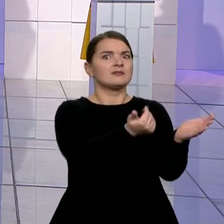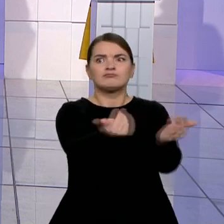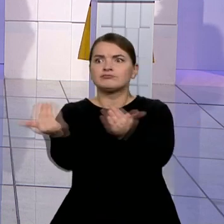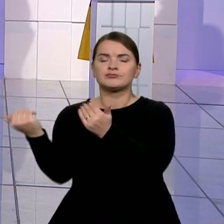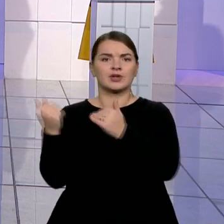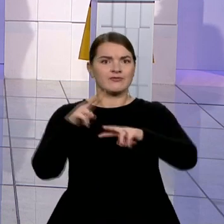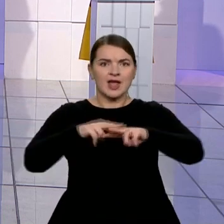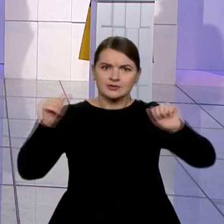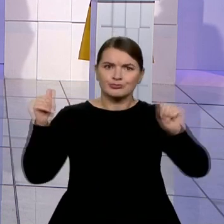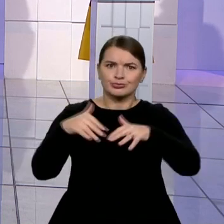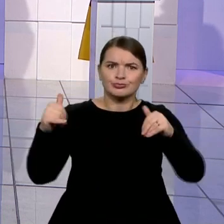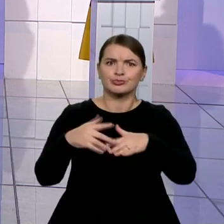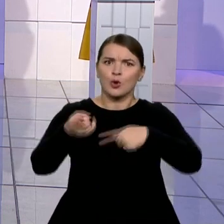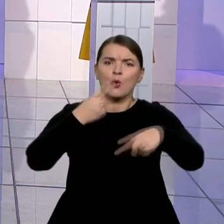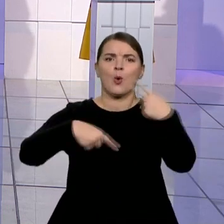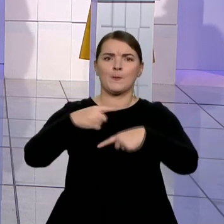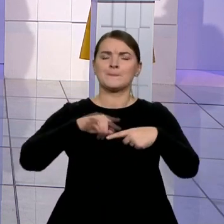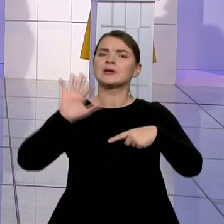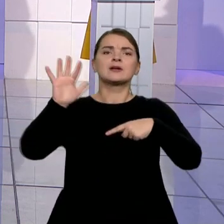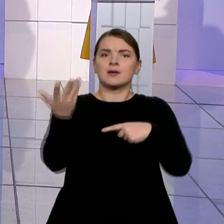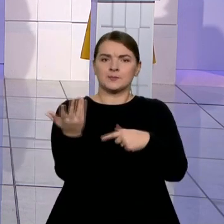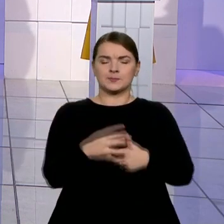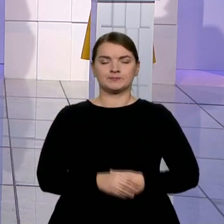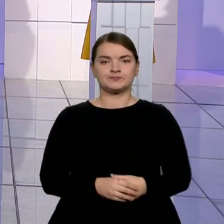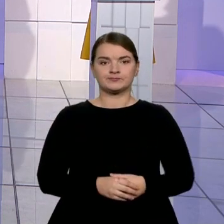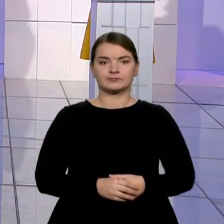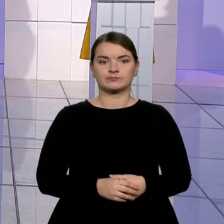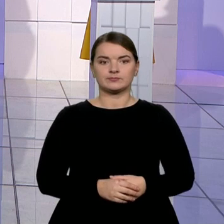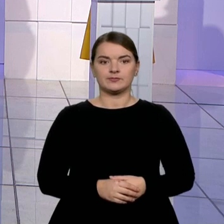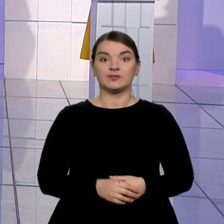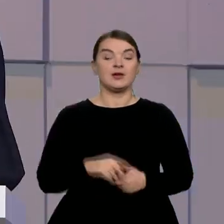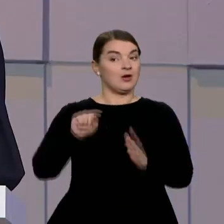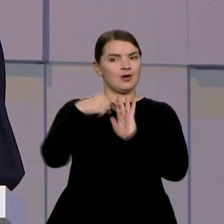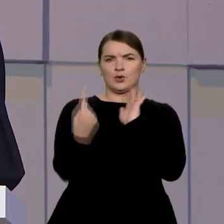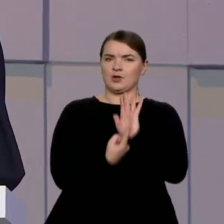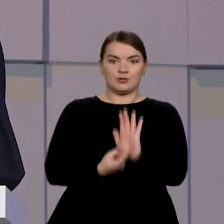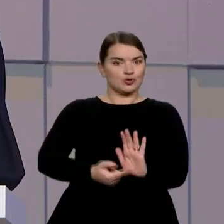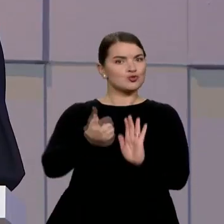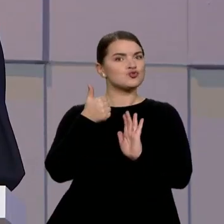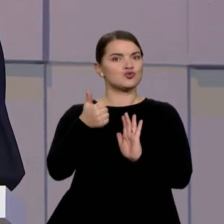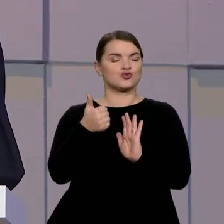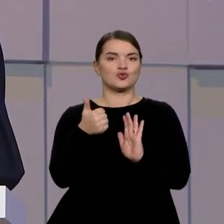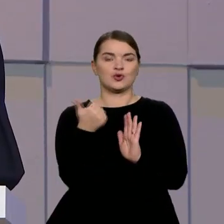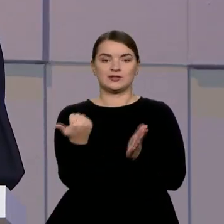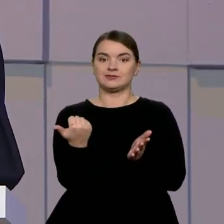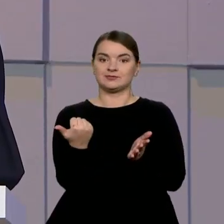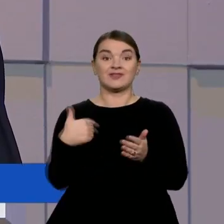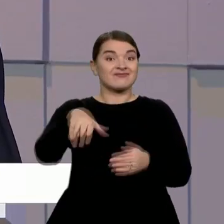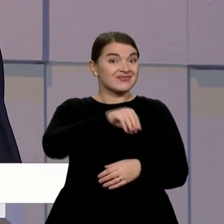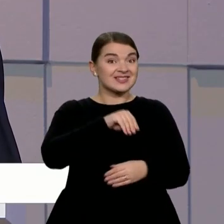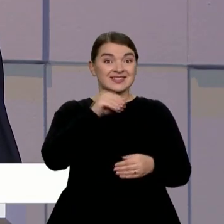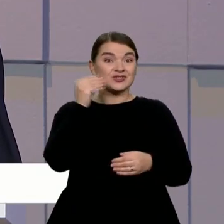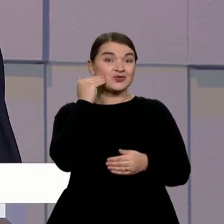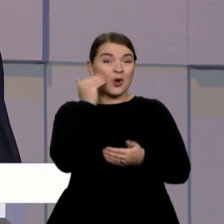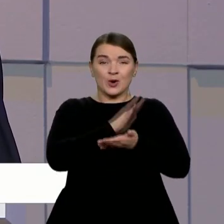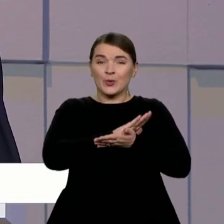jeigu taip, tai kaip? Na, iš tiesų, jūsų klausimas labai geras ir manau, kiekvienam miestiečiui labai